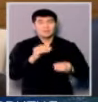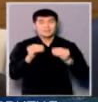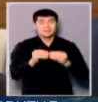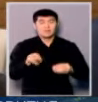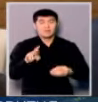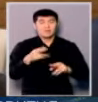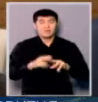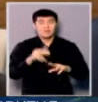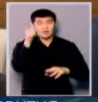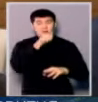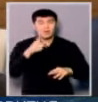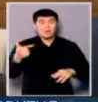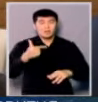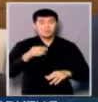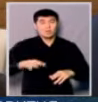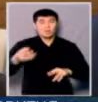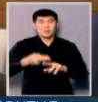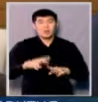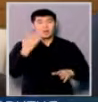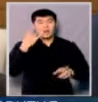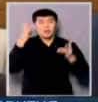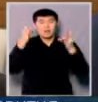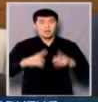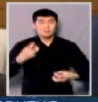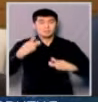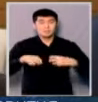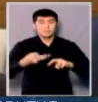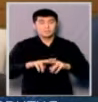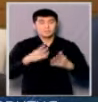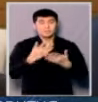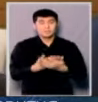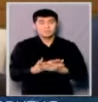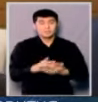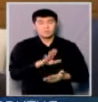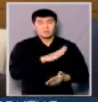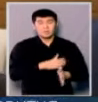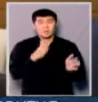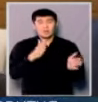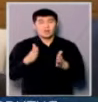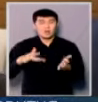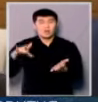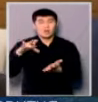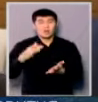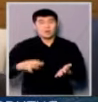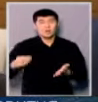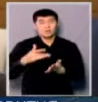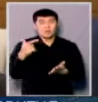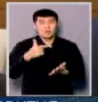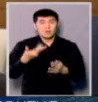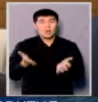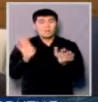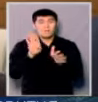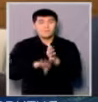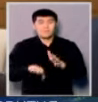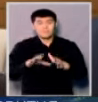января текущего года в Атырауской области, когда из-за аварийного отключения линии 220 кВ ряд районов области и города Атырау остались